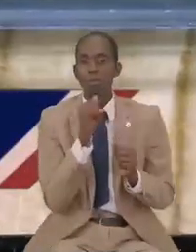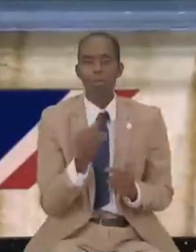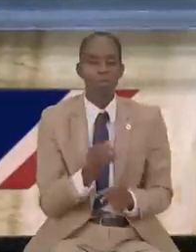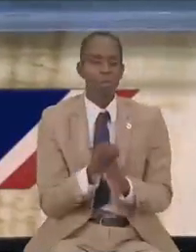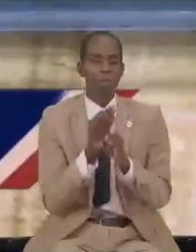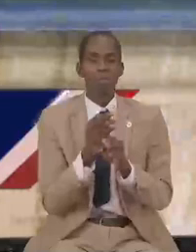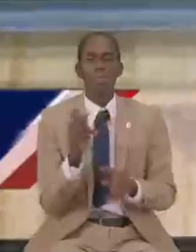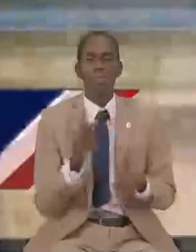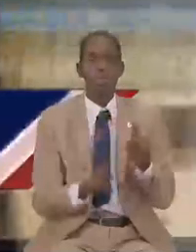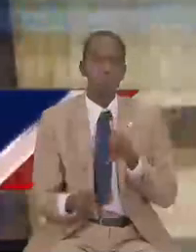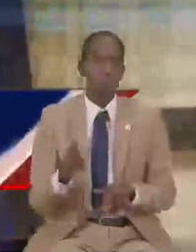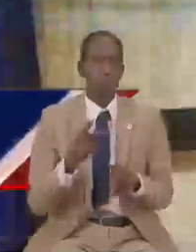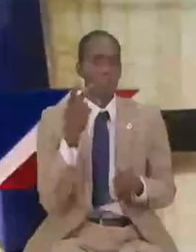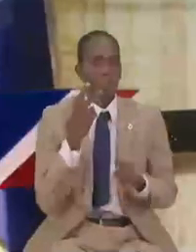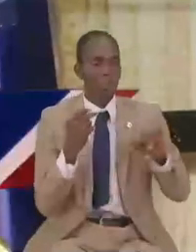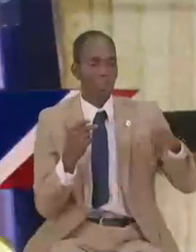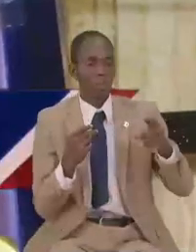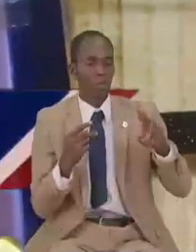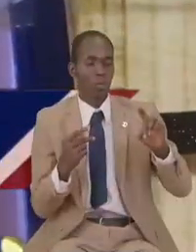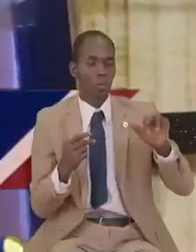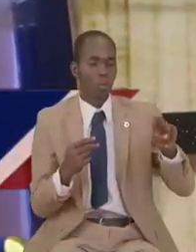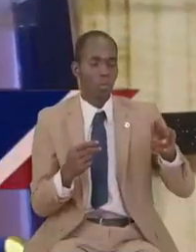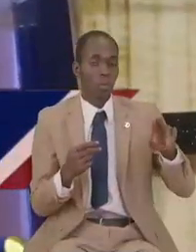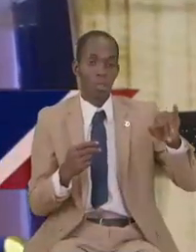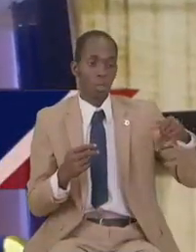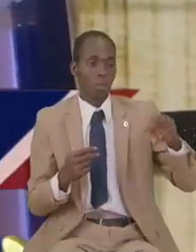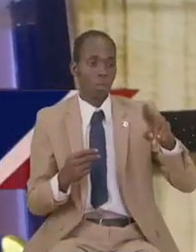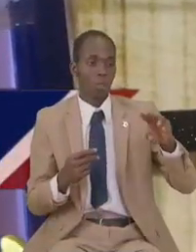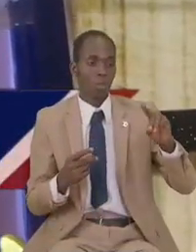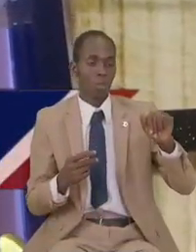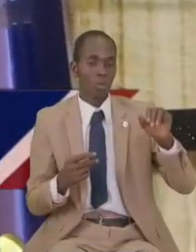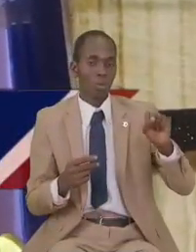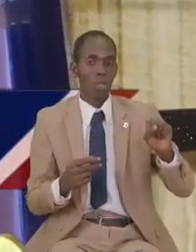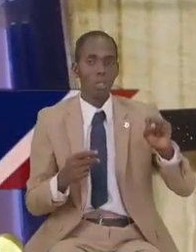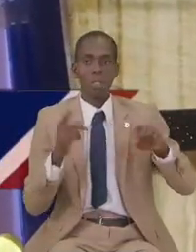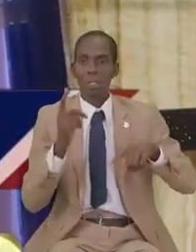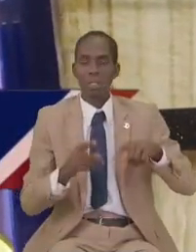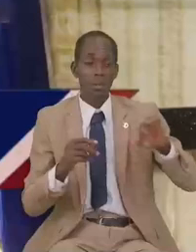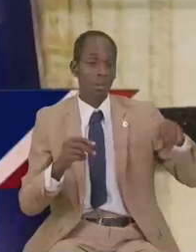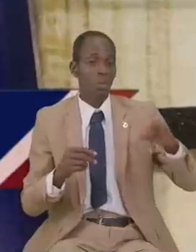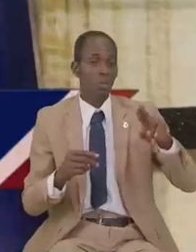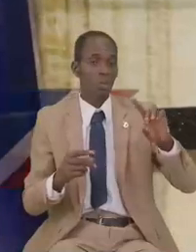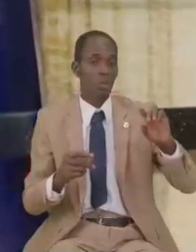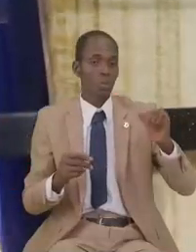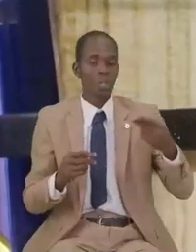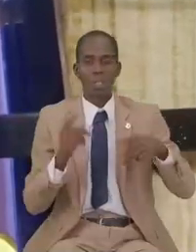Judas ne doit pas prétendre ne pas savoir que ceci arrive. Voyons,